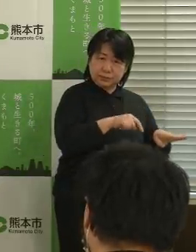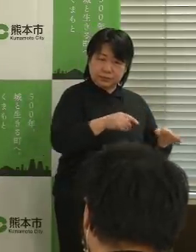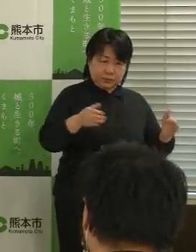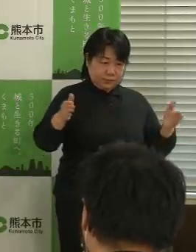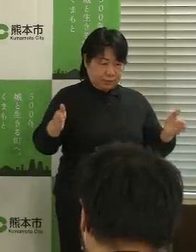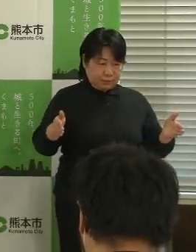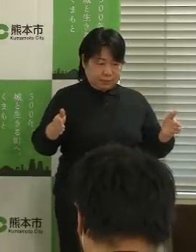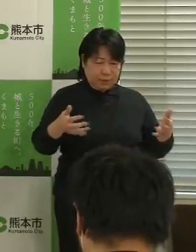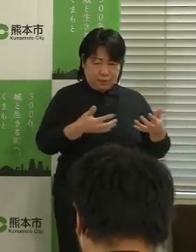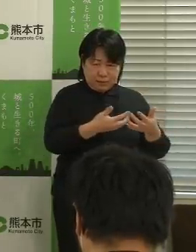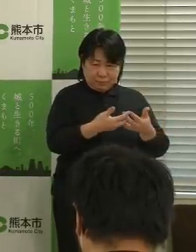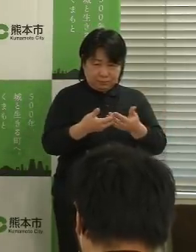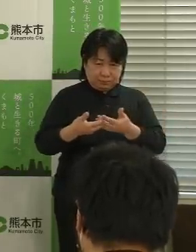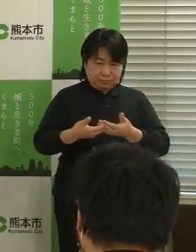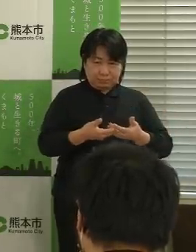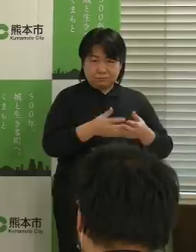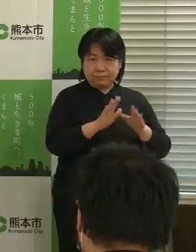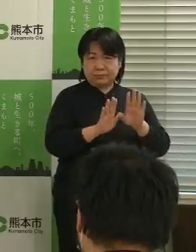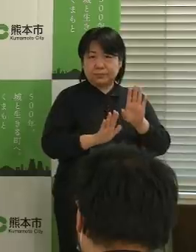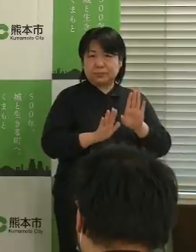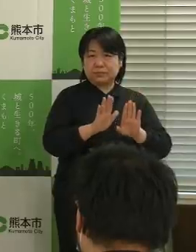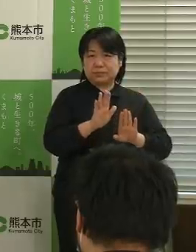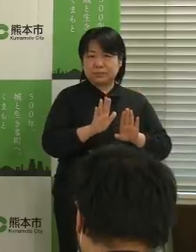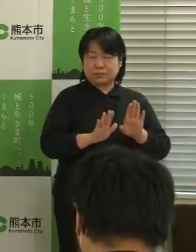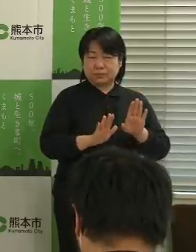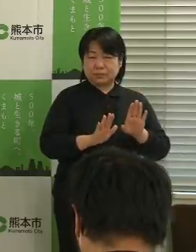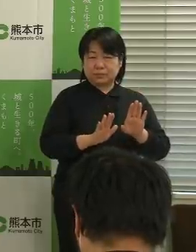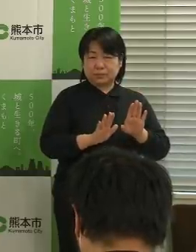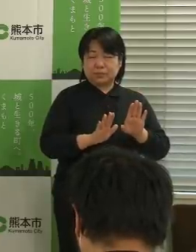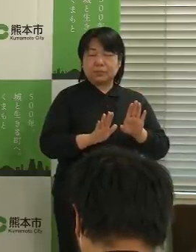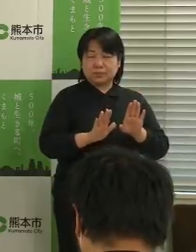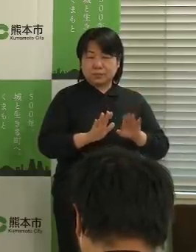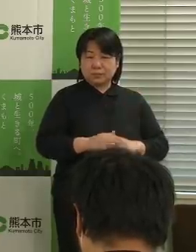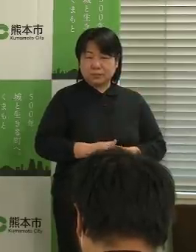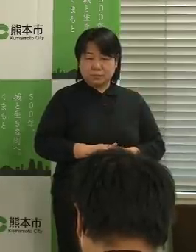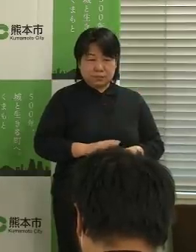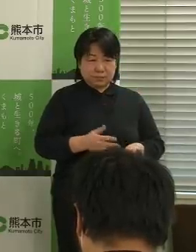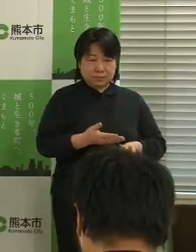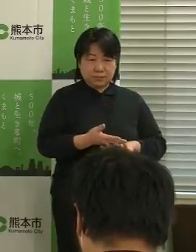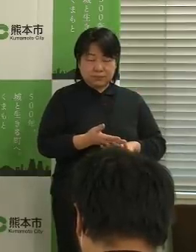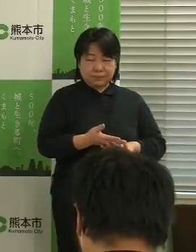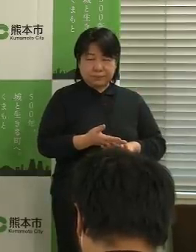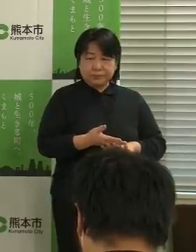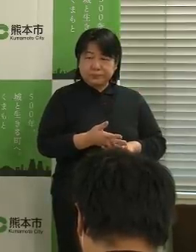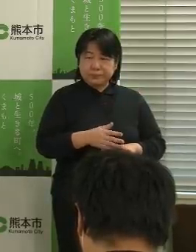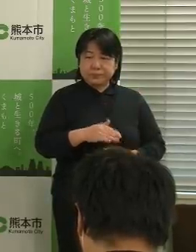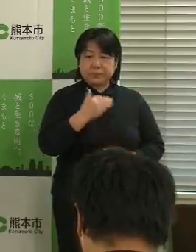に混み合う状況になっているわけでありますけれども、あれデータがどこに行ったかな、ちょっと待ってく